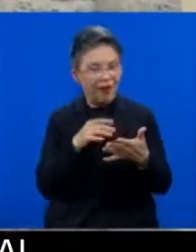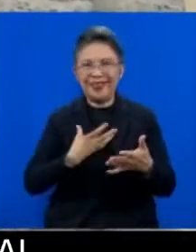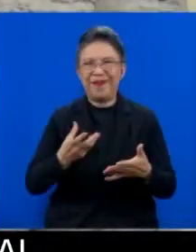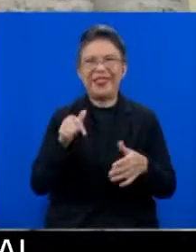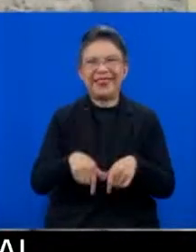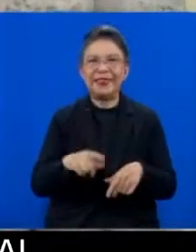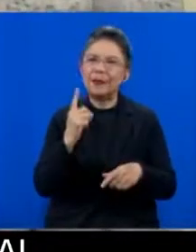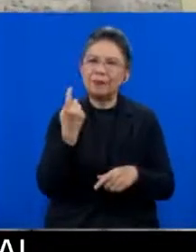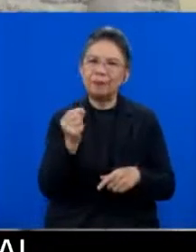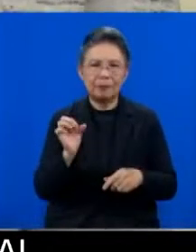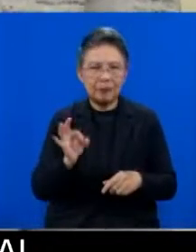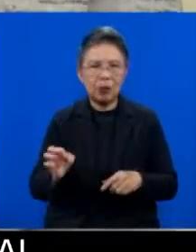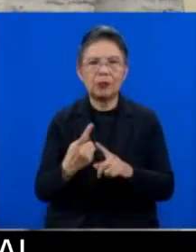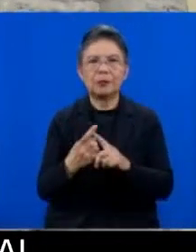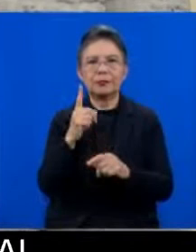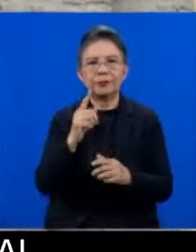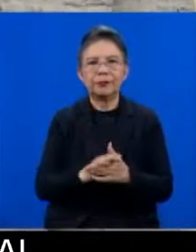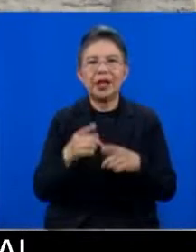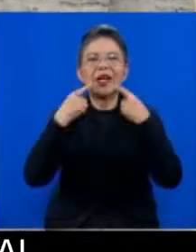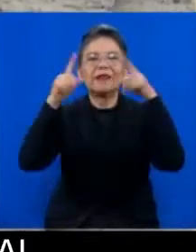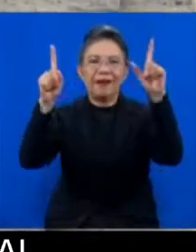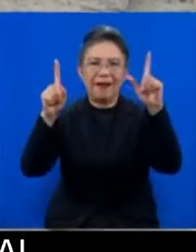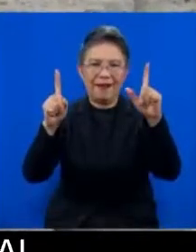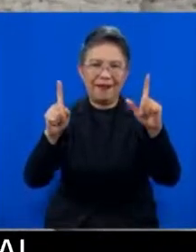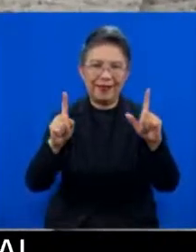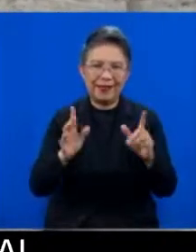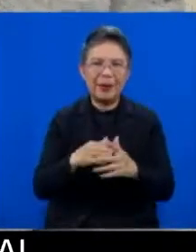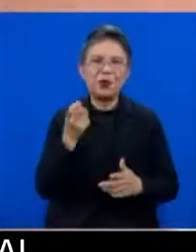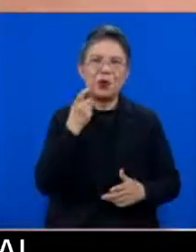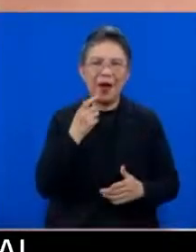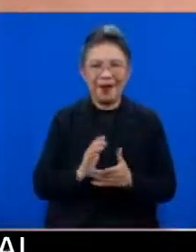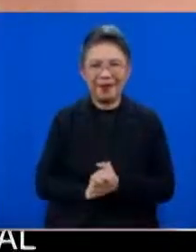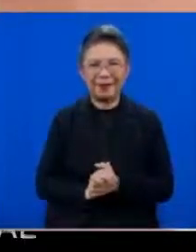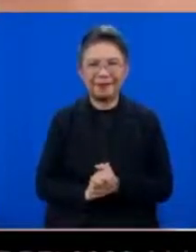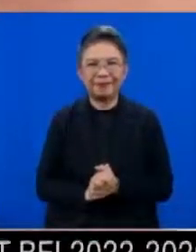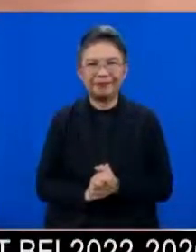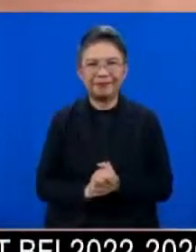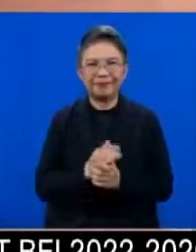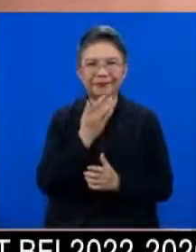aja. Karena apa? Karena legendnya ya. Jadi kita pengen nyoba gitu.